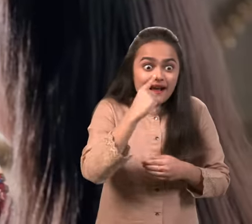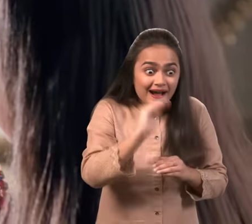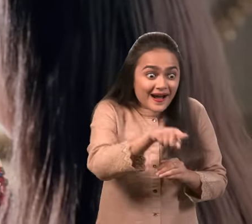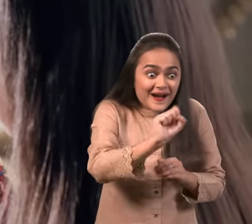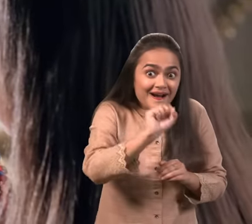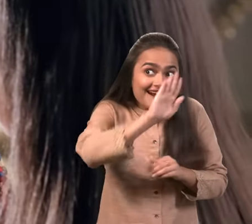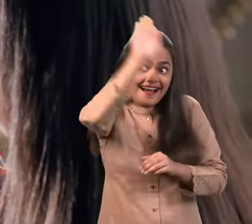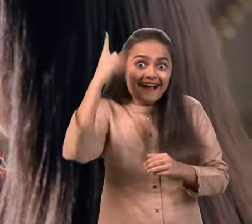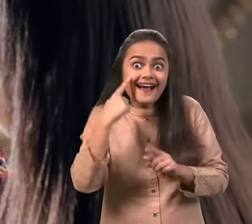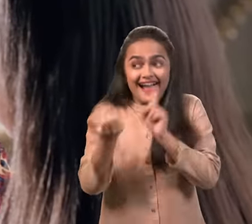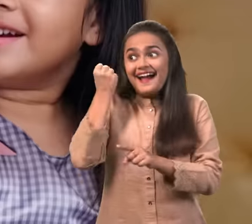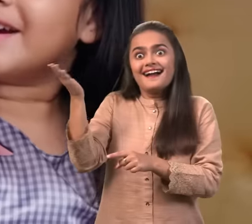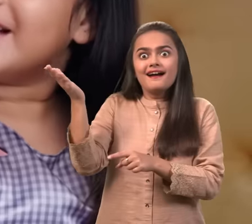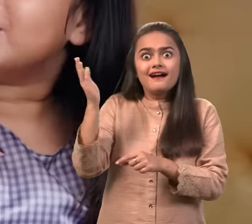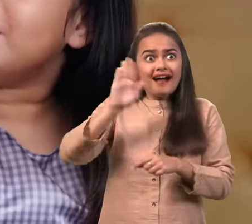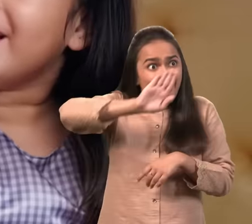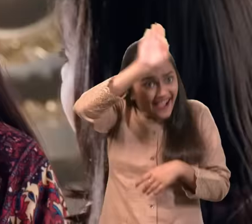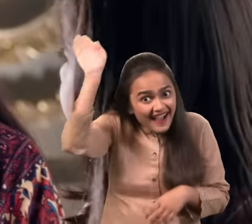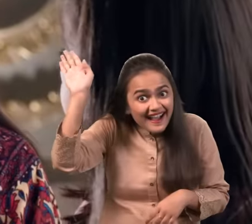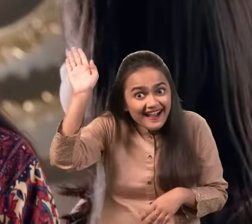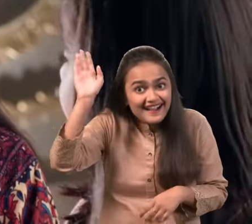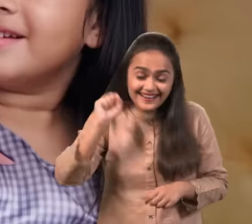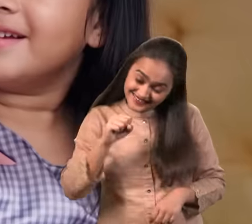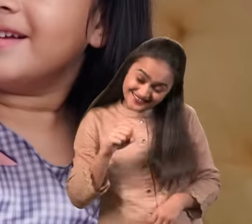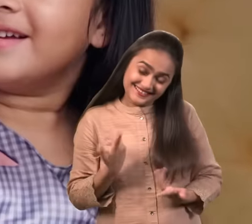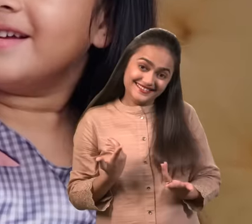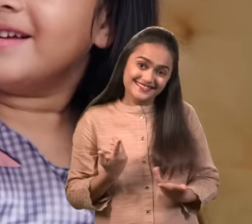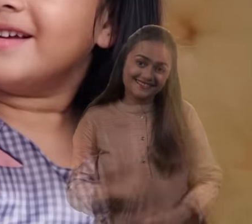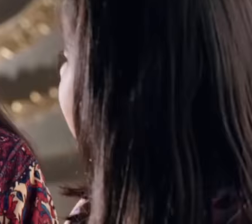कहीं तुझे तेरा राजकुमार वहीं मिल जाए। राजकुमार?